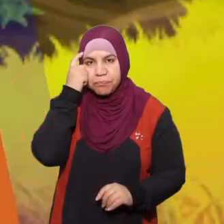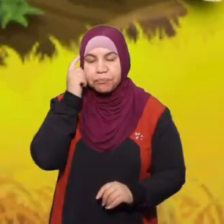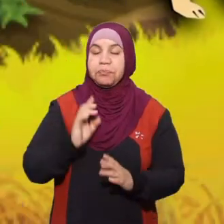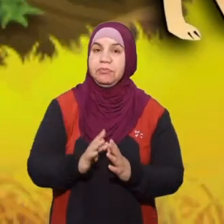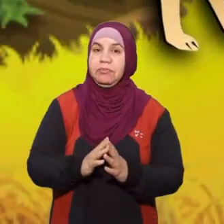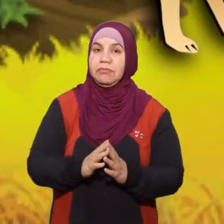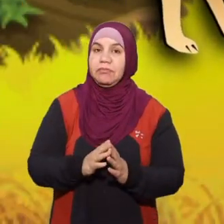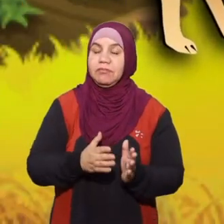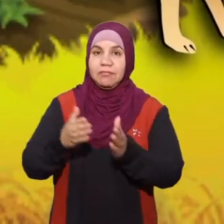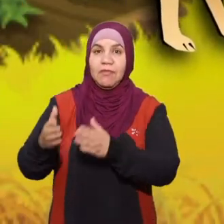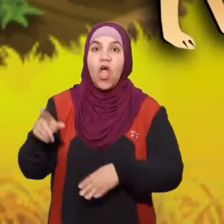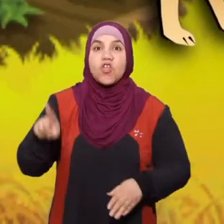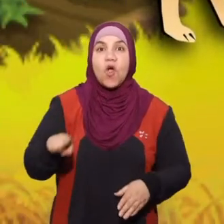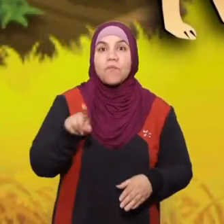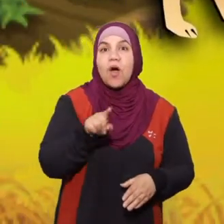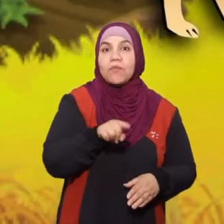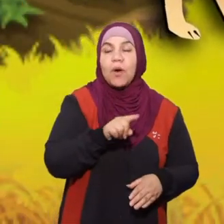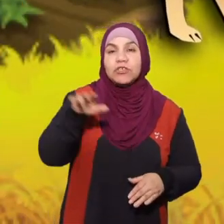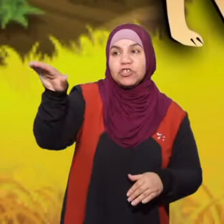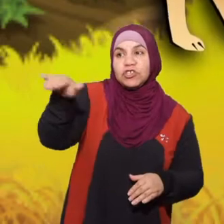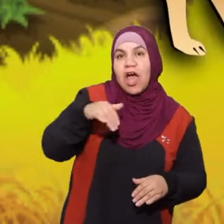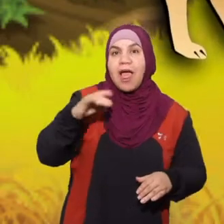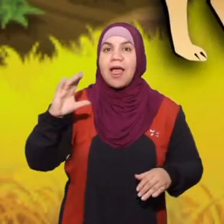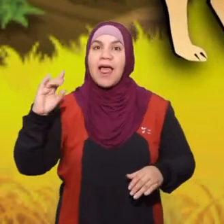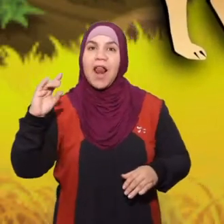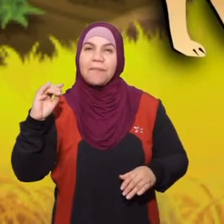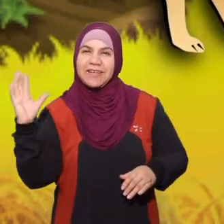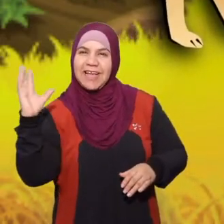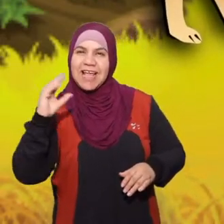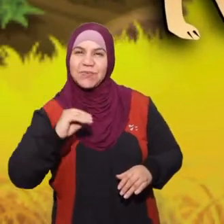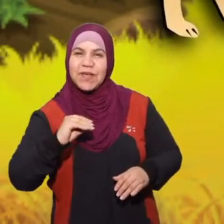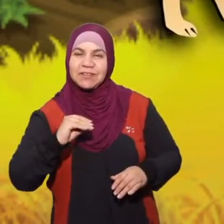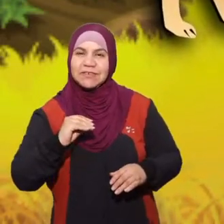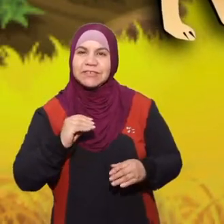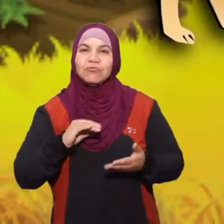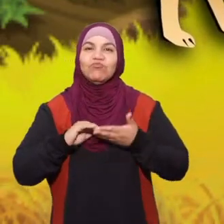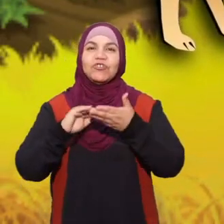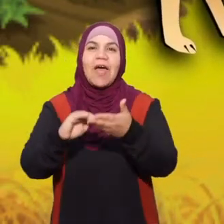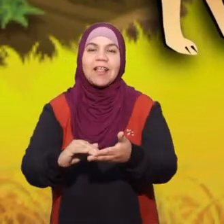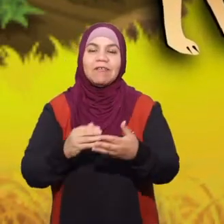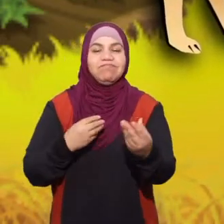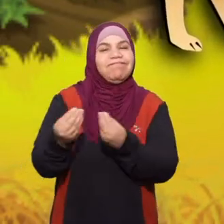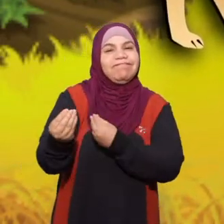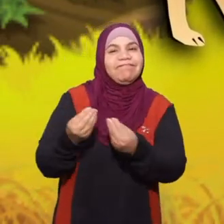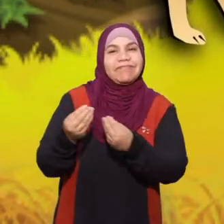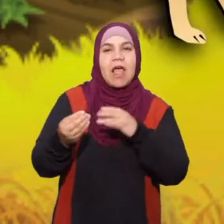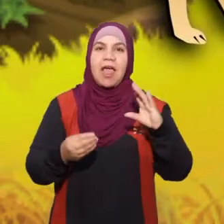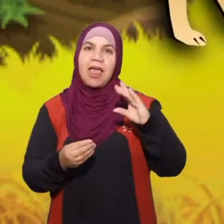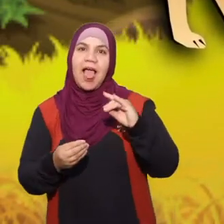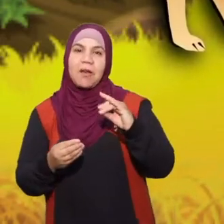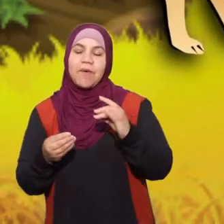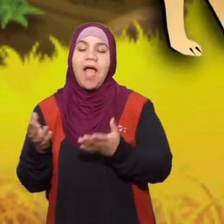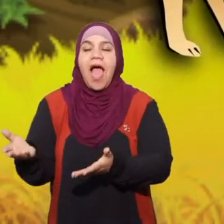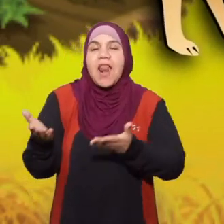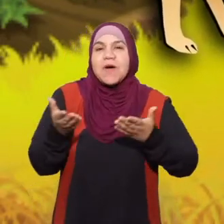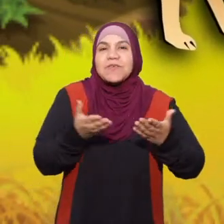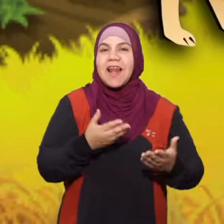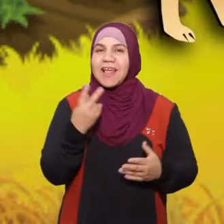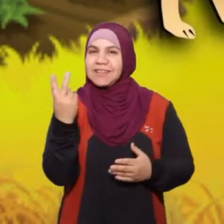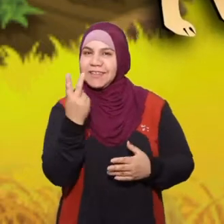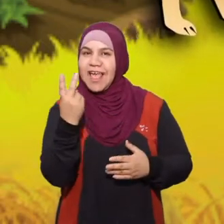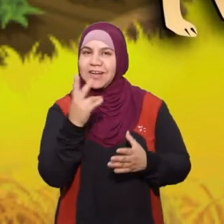من الأيام جاء كلب المزرعة المجاورة ليتسامر مع كلب مزرعتهم. استقبله